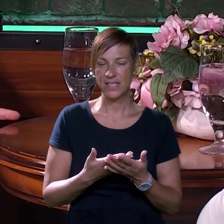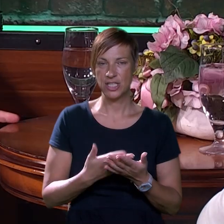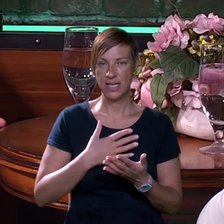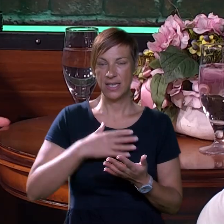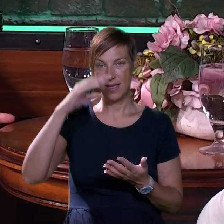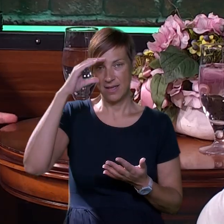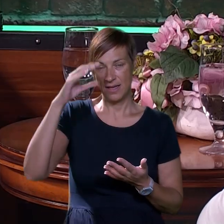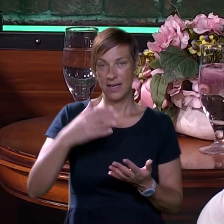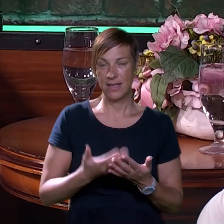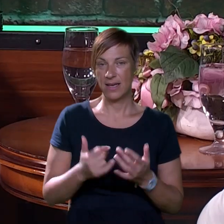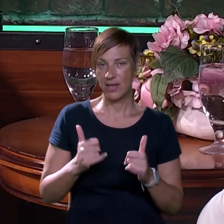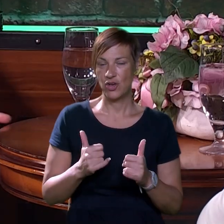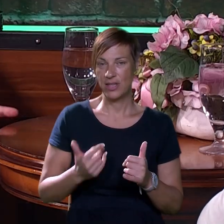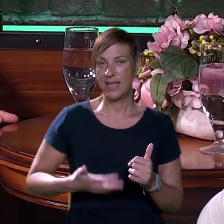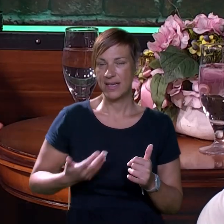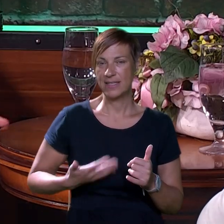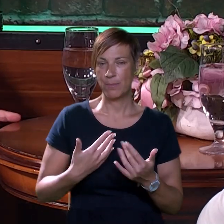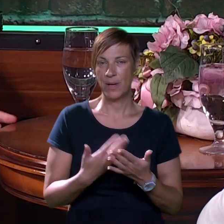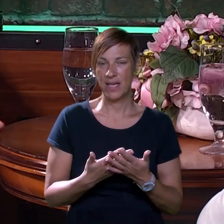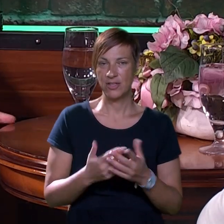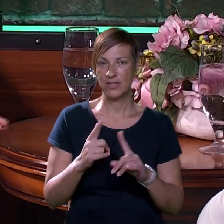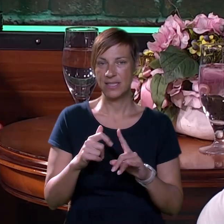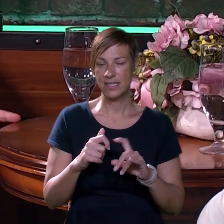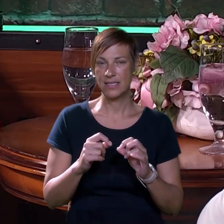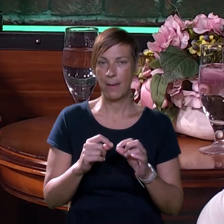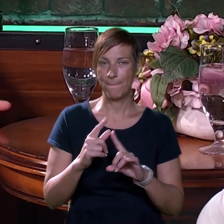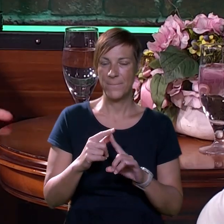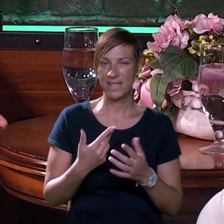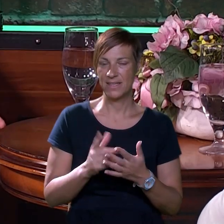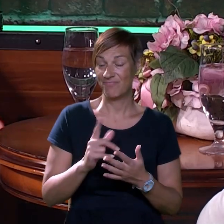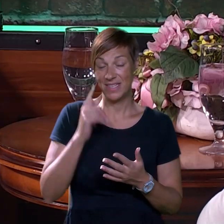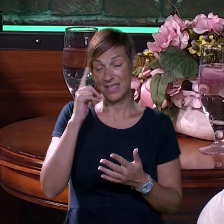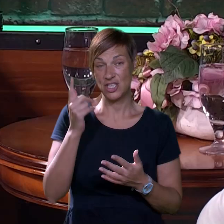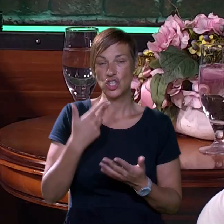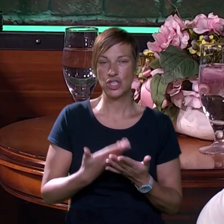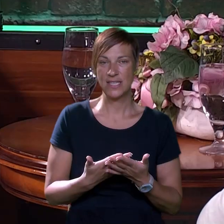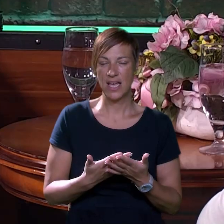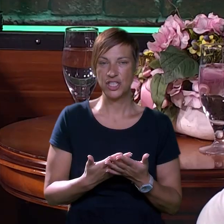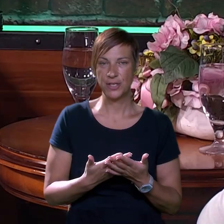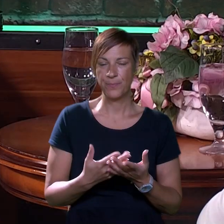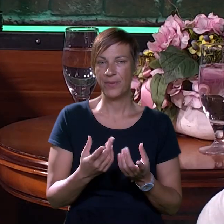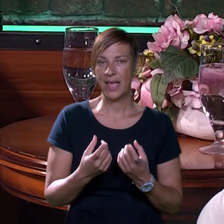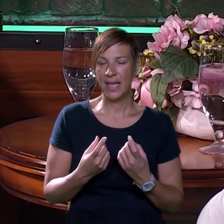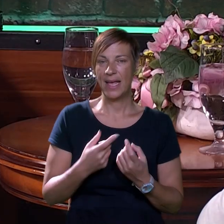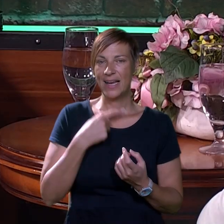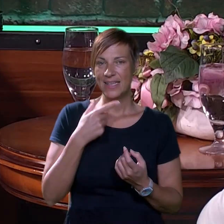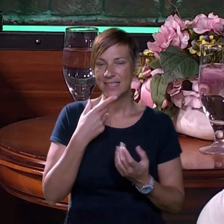ono, ja gledam kako danas mladost, tnks, bt, nema više, ne znam šta to znači,